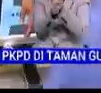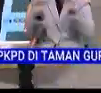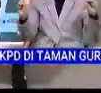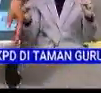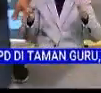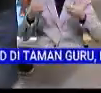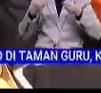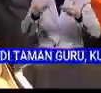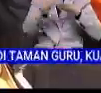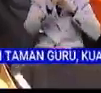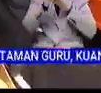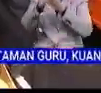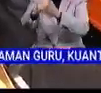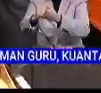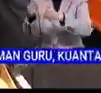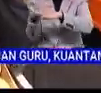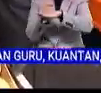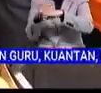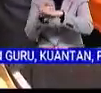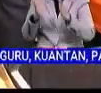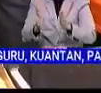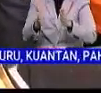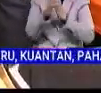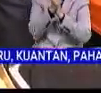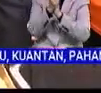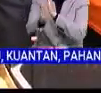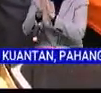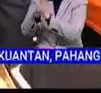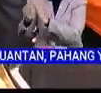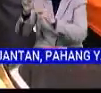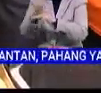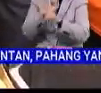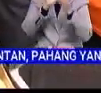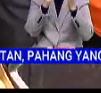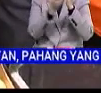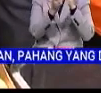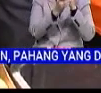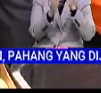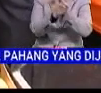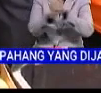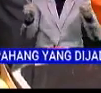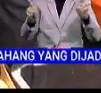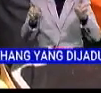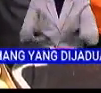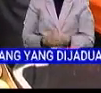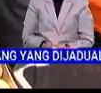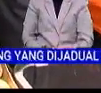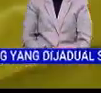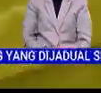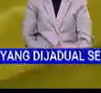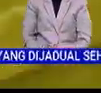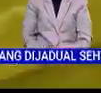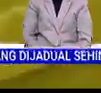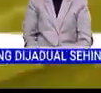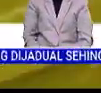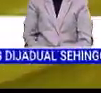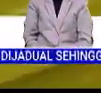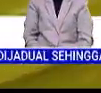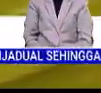untuk membimbing usahawan untuk memahirkan diri menggunakan teknologi yang disediakan.